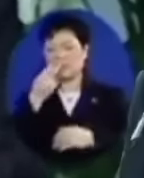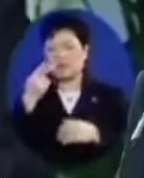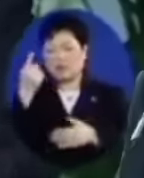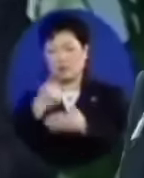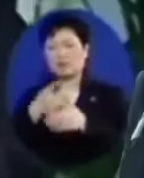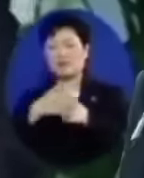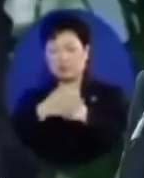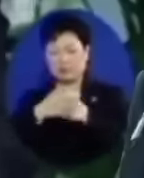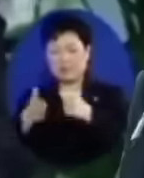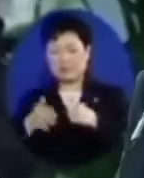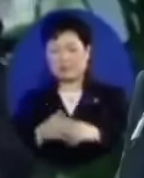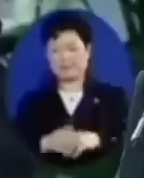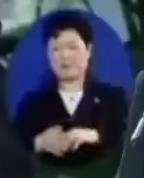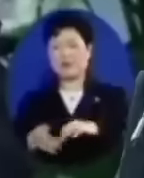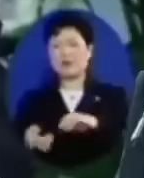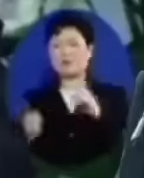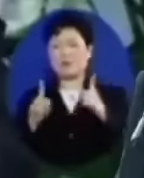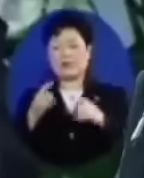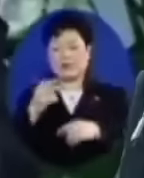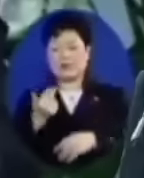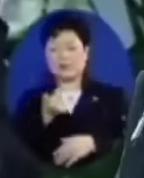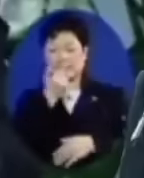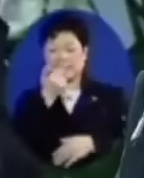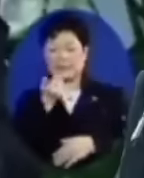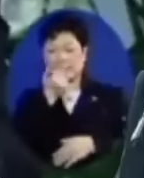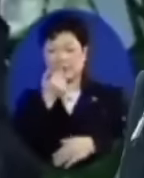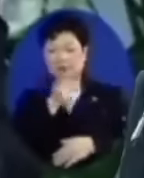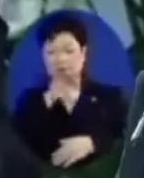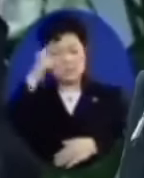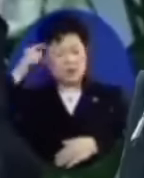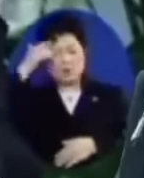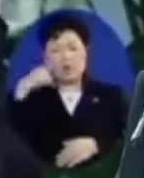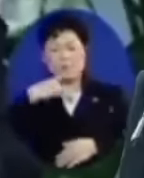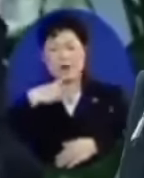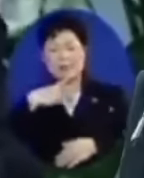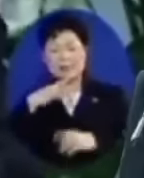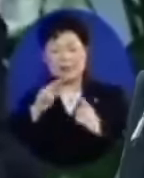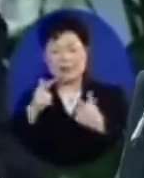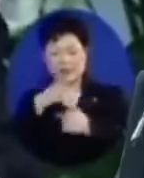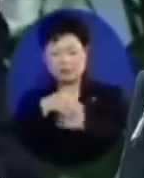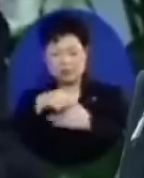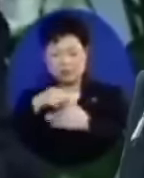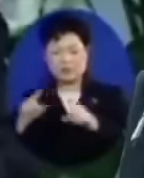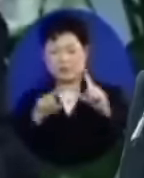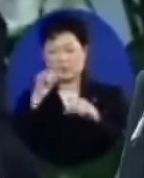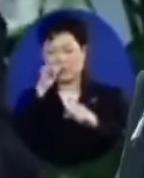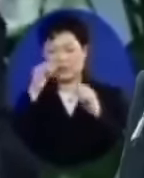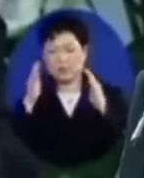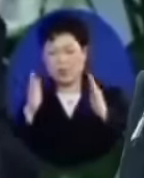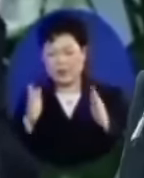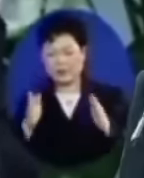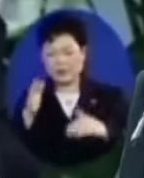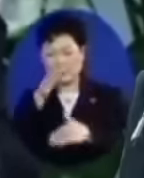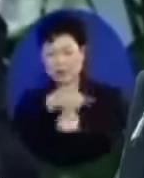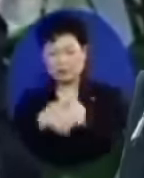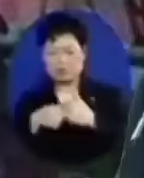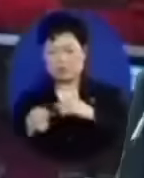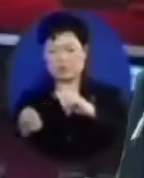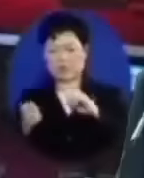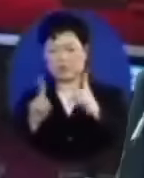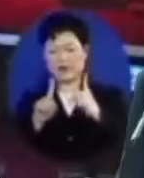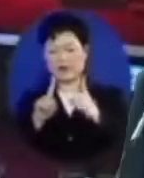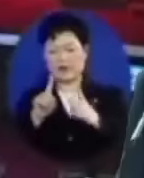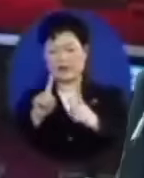것입니다. 부활의 생명이 우리 영적으로만 부활시키는 것이 아니라 육체로 살고 있을 동안에도 육체에도 부활의 생명이